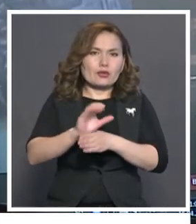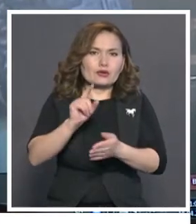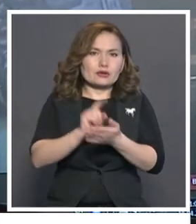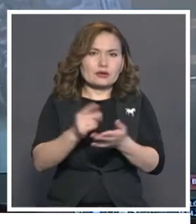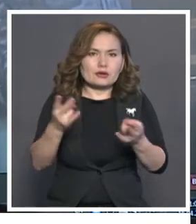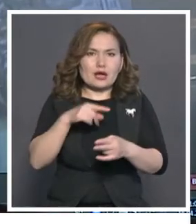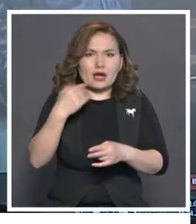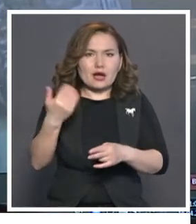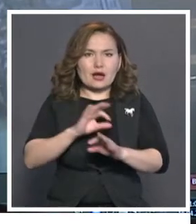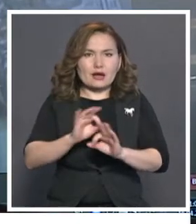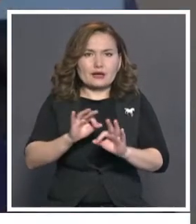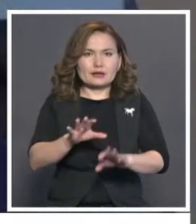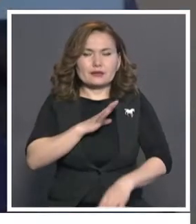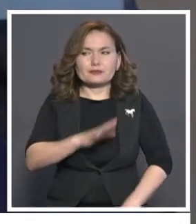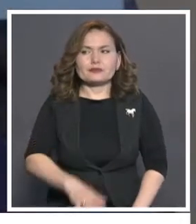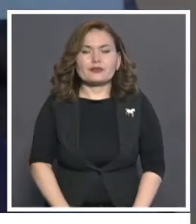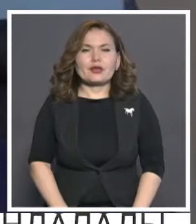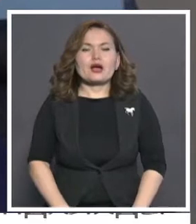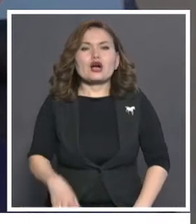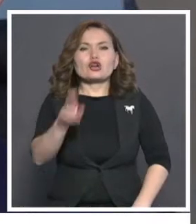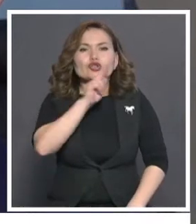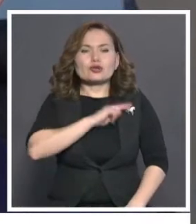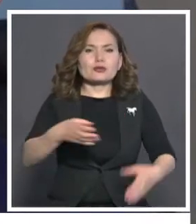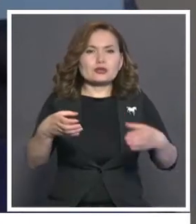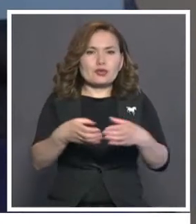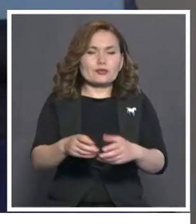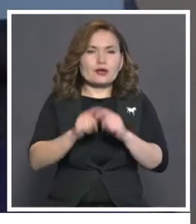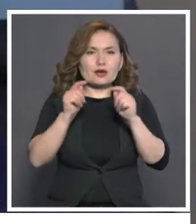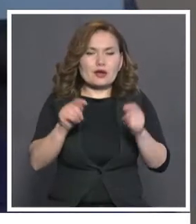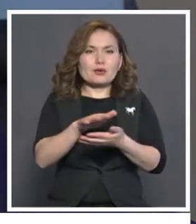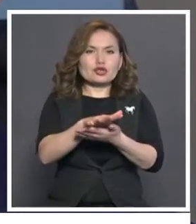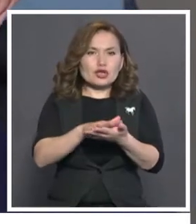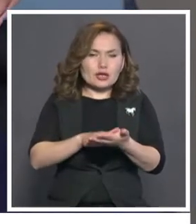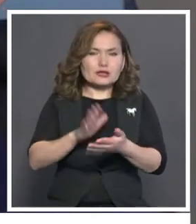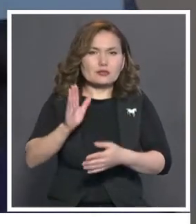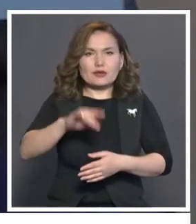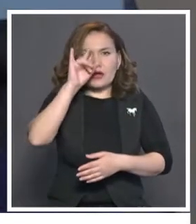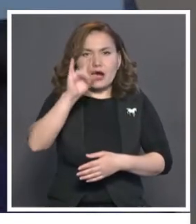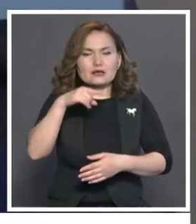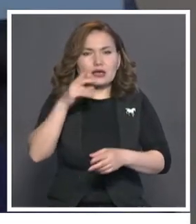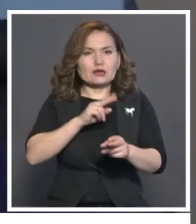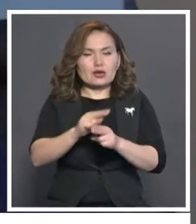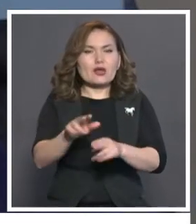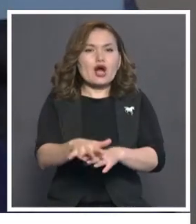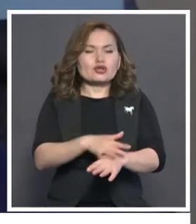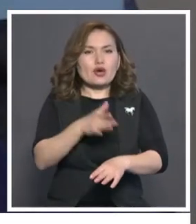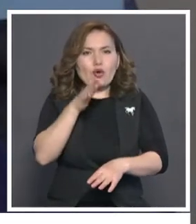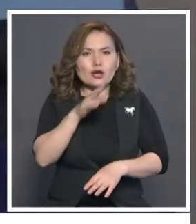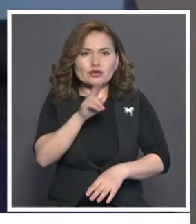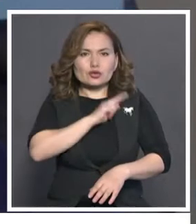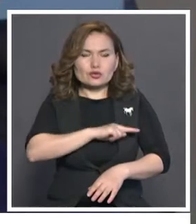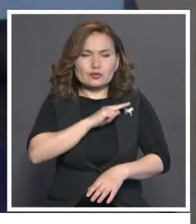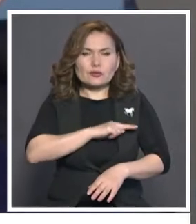керегін айтты. Жұмыс топтары құрылу арқылы бұл одан ары қарай жалғасатын болады. Бұл ұзақ уақыттық жұмыс. Осы уақытқа